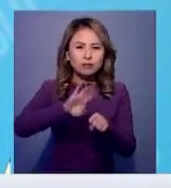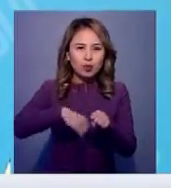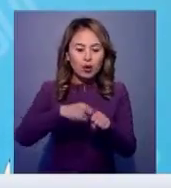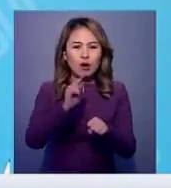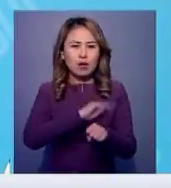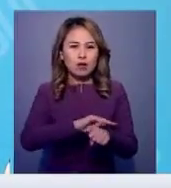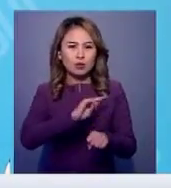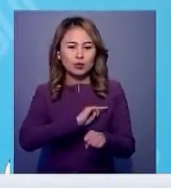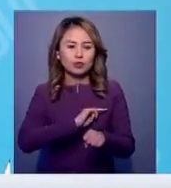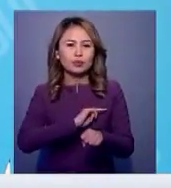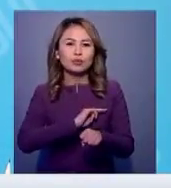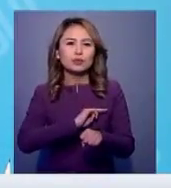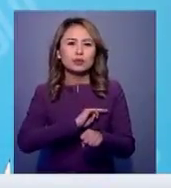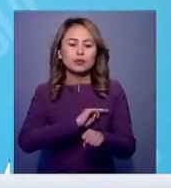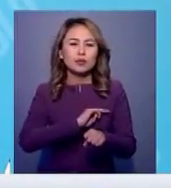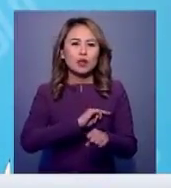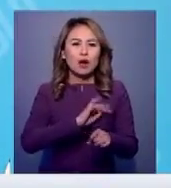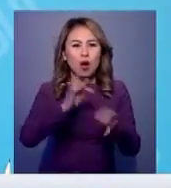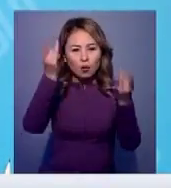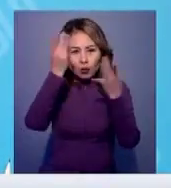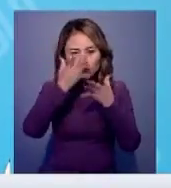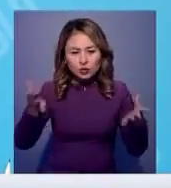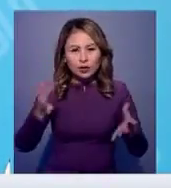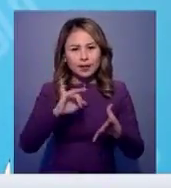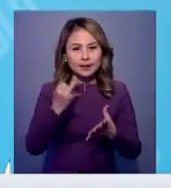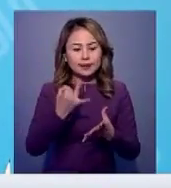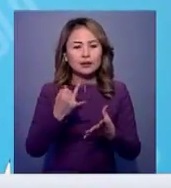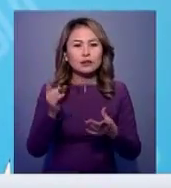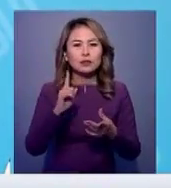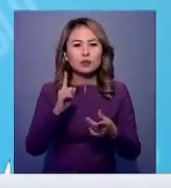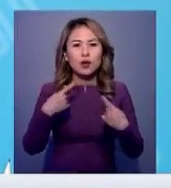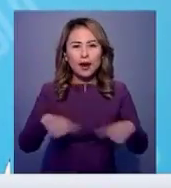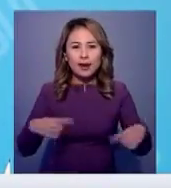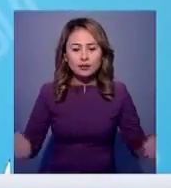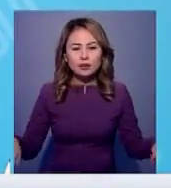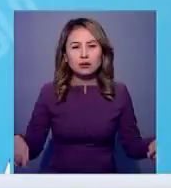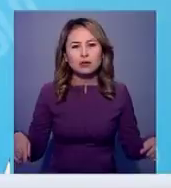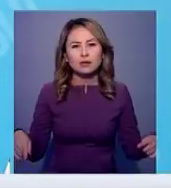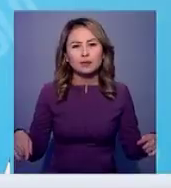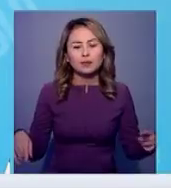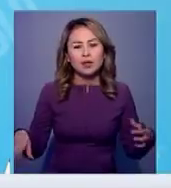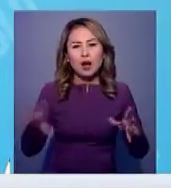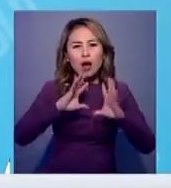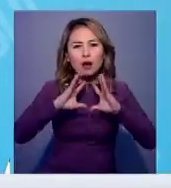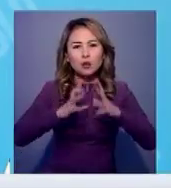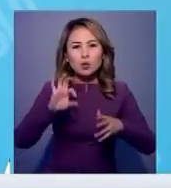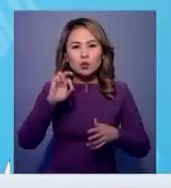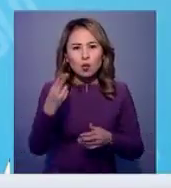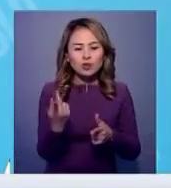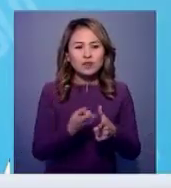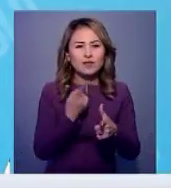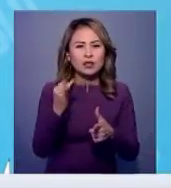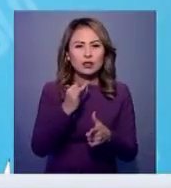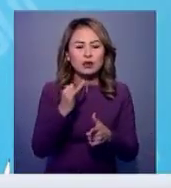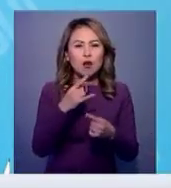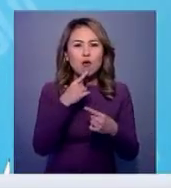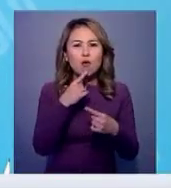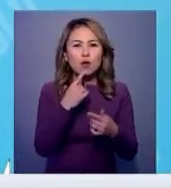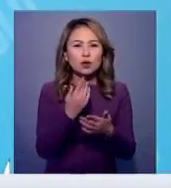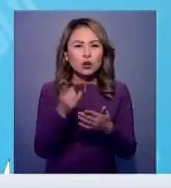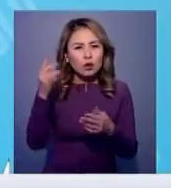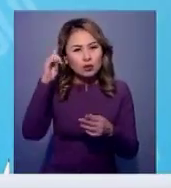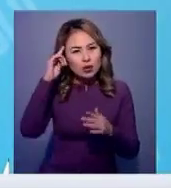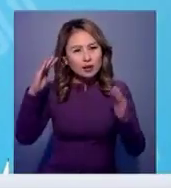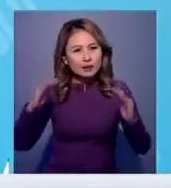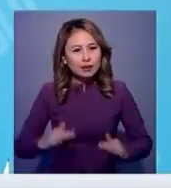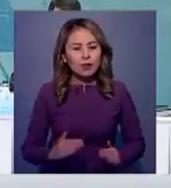қаруына айналды. Мәдени және діни ерекшеліктерді бұрмалап, әлеуметтік жағдайы мен сауатты төмен